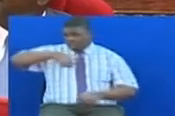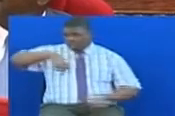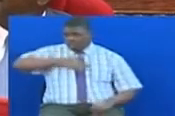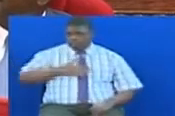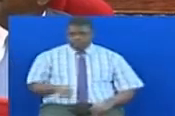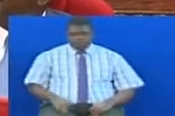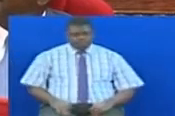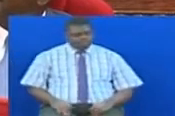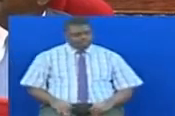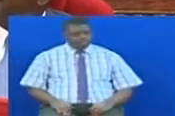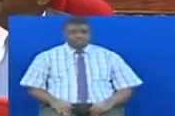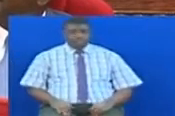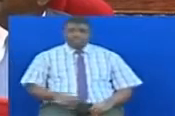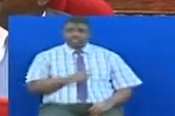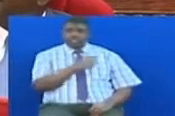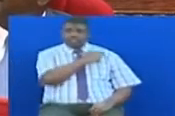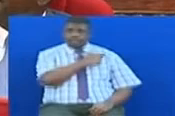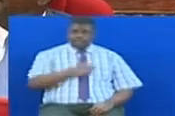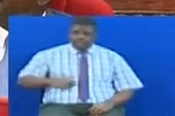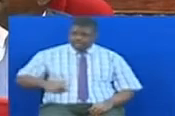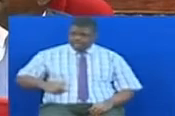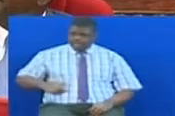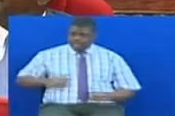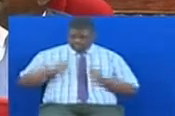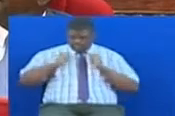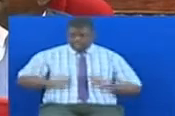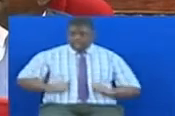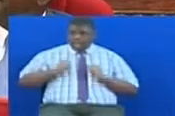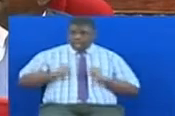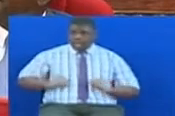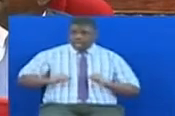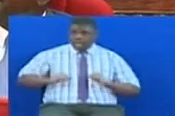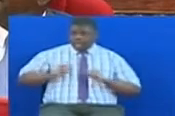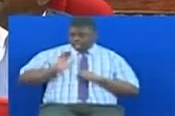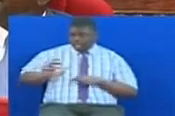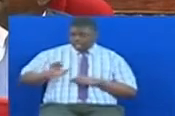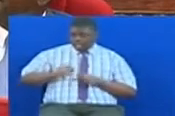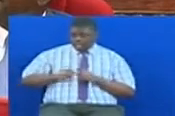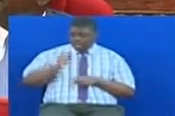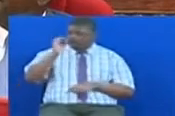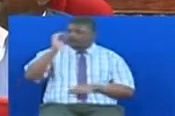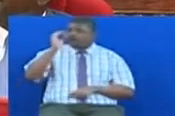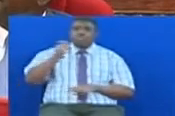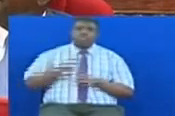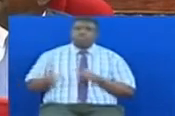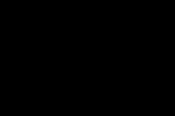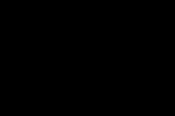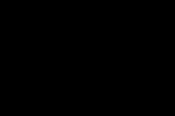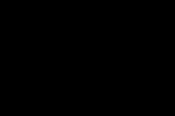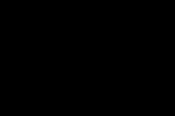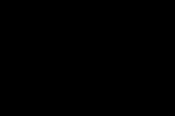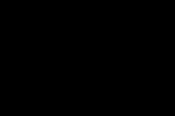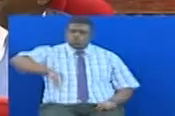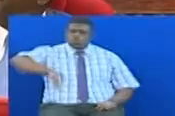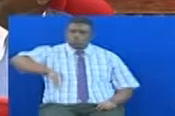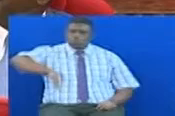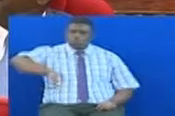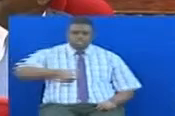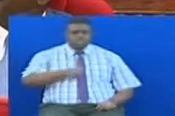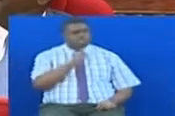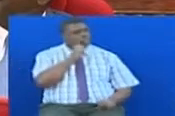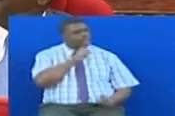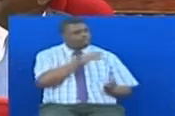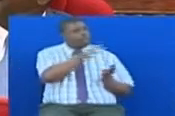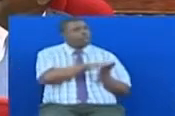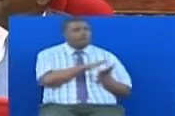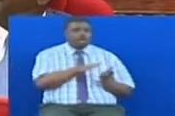ziara ya Mheshimiwa Rais na waheshimiwa mawaziri, asilimia kubwa wanalalamikia wizi kila mahala. Hata